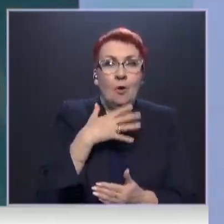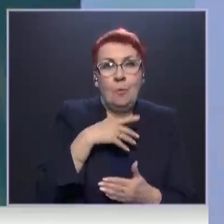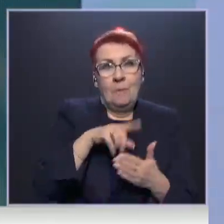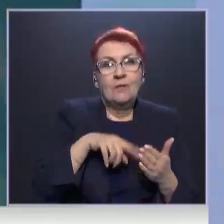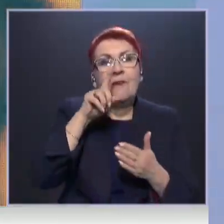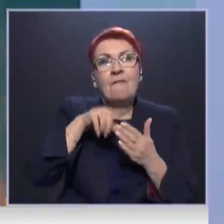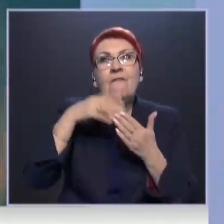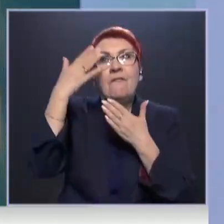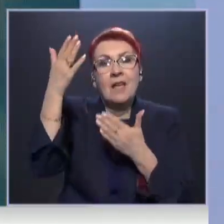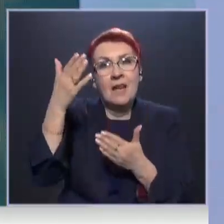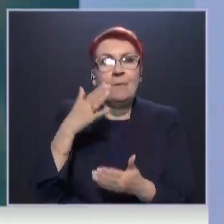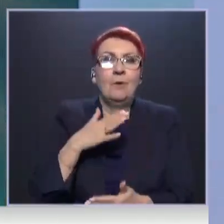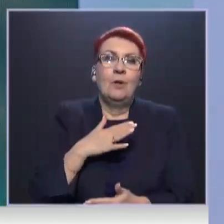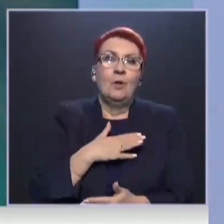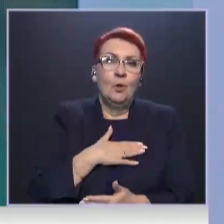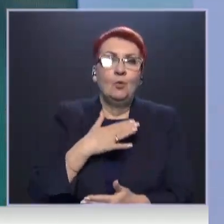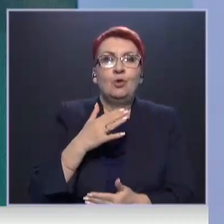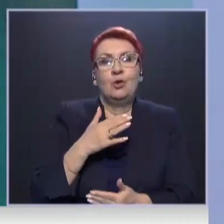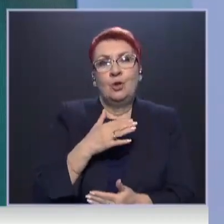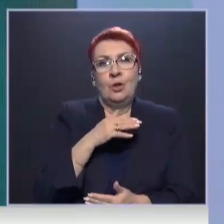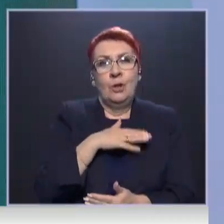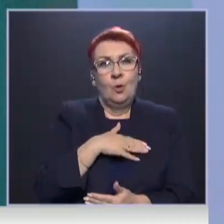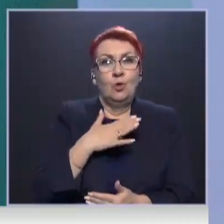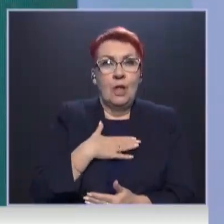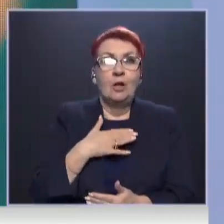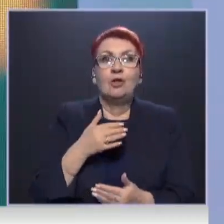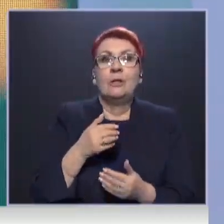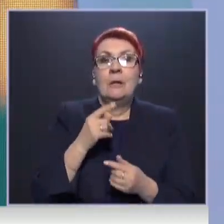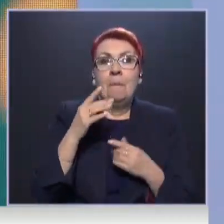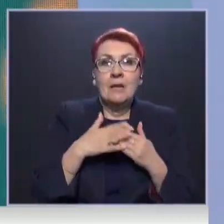Ему души наших ближних, и через нас пусть